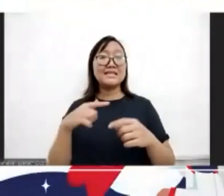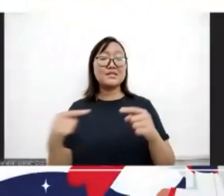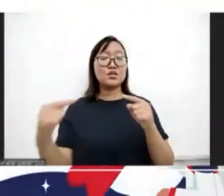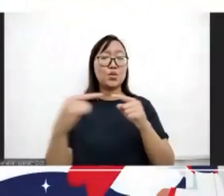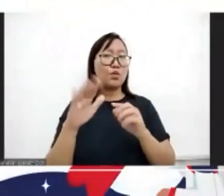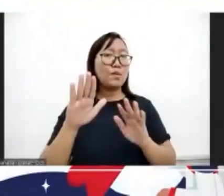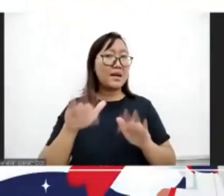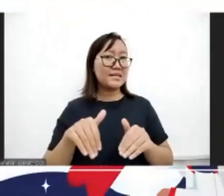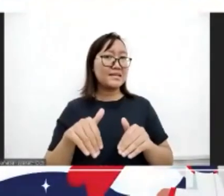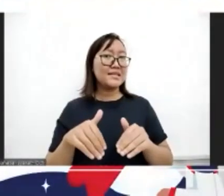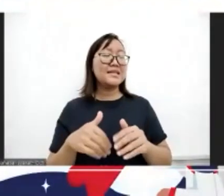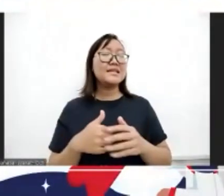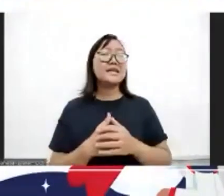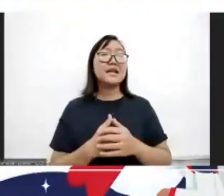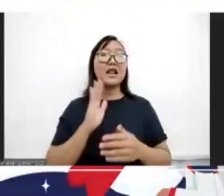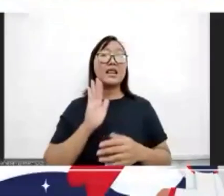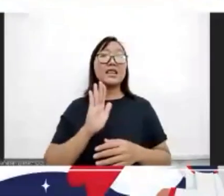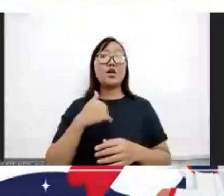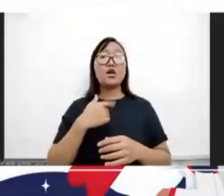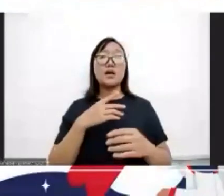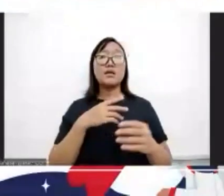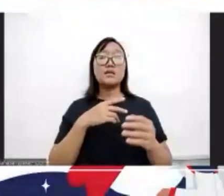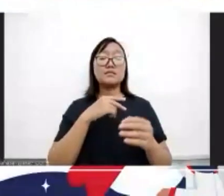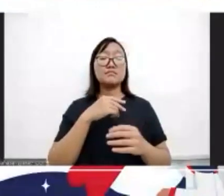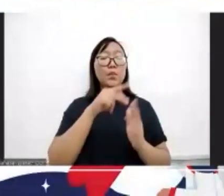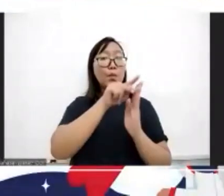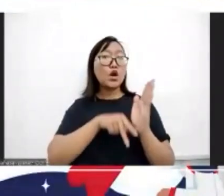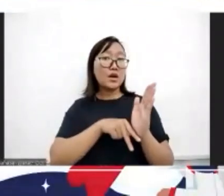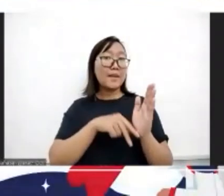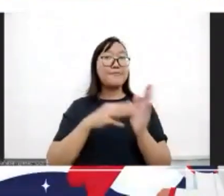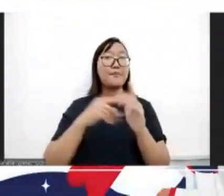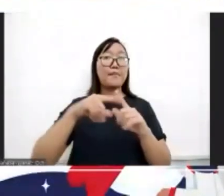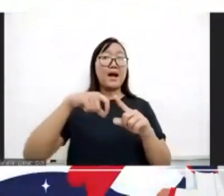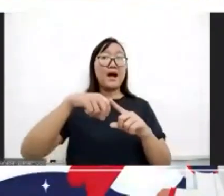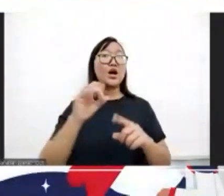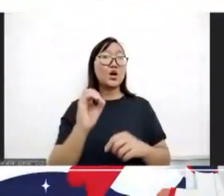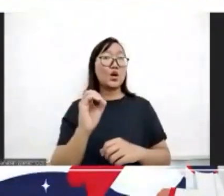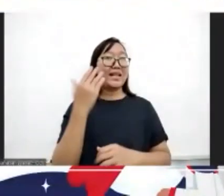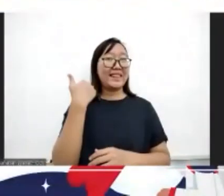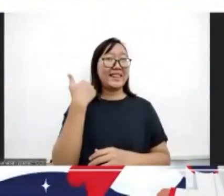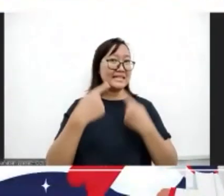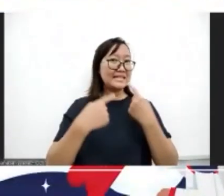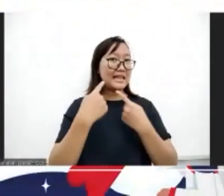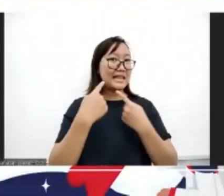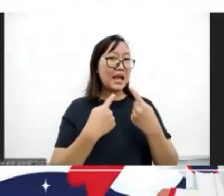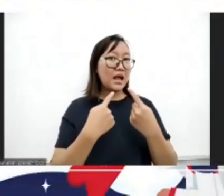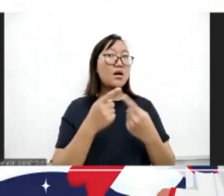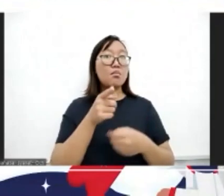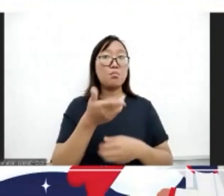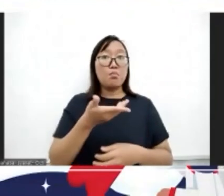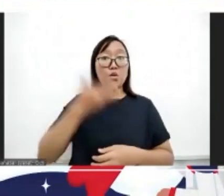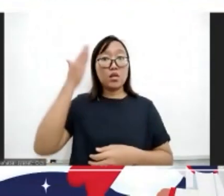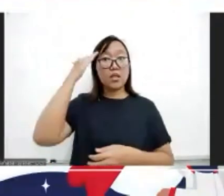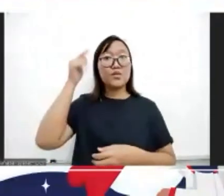pertanyaan pertanyaan tentang beach program-programnya tadi diceritakan oleh Taiwan juga itu bisa dikunjungi di Virtual